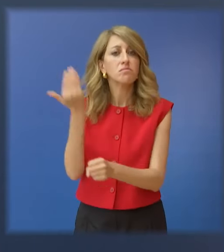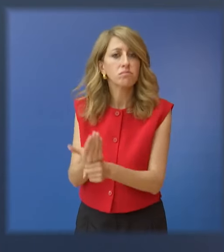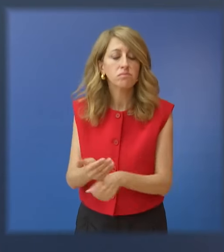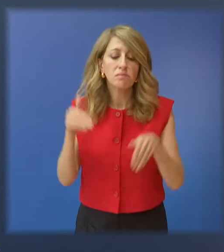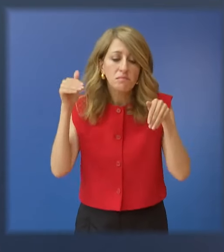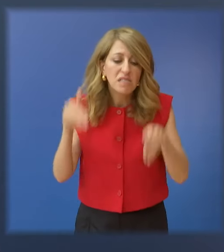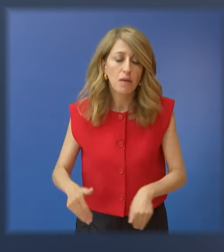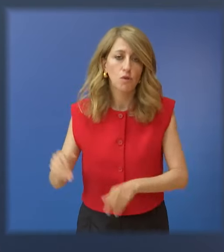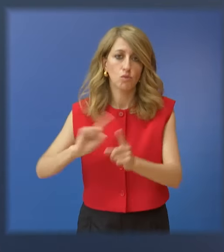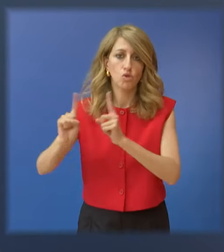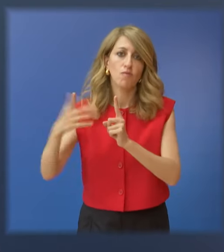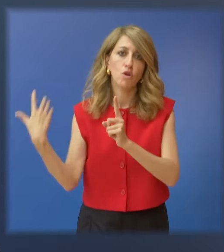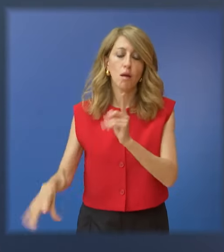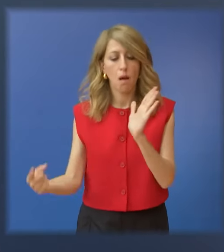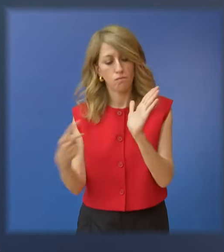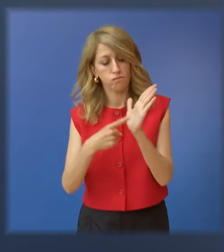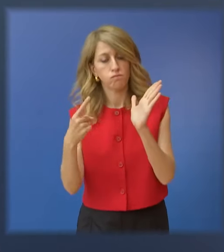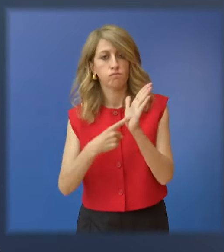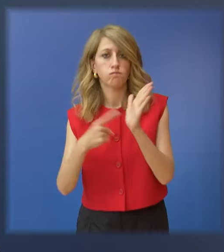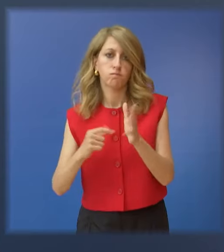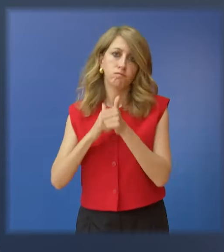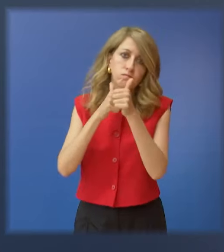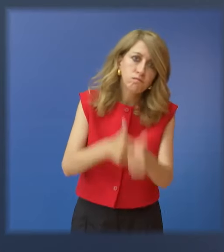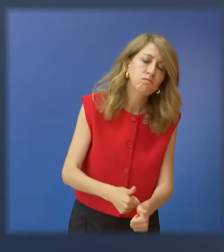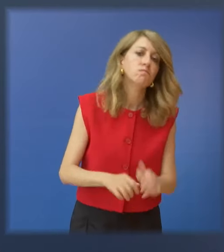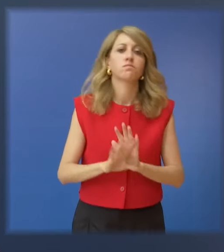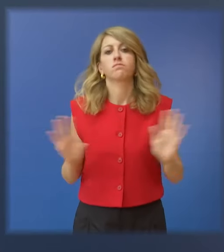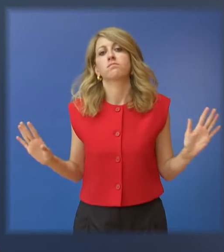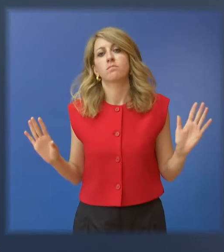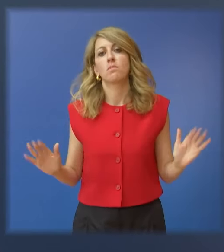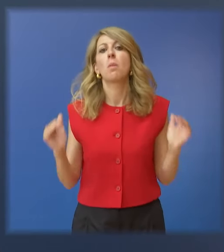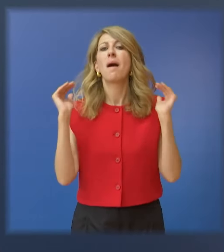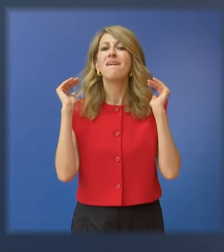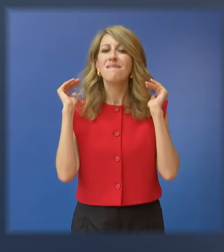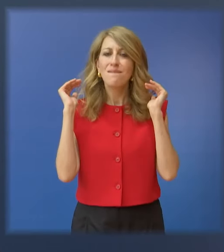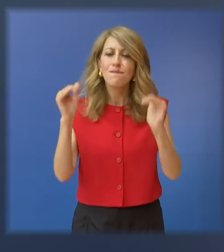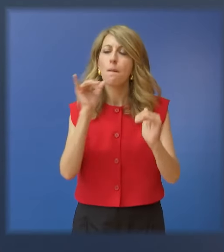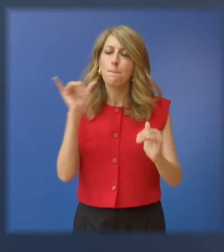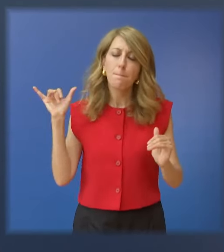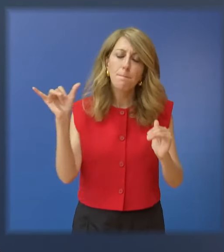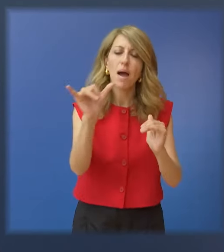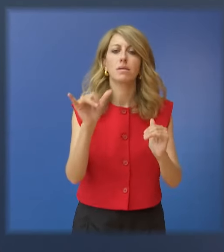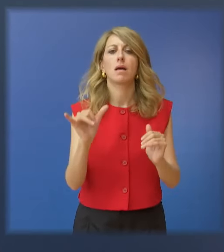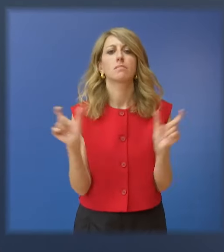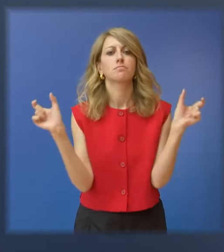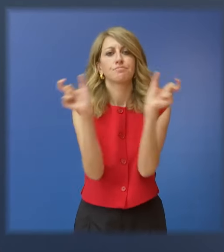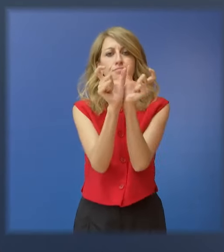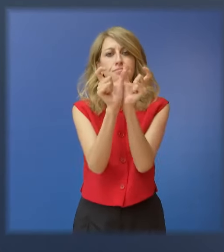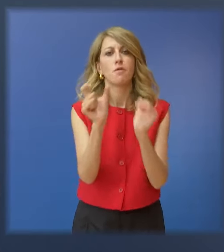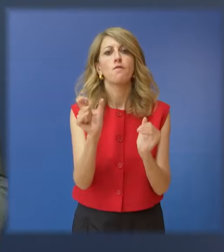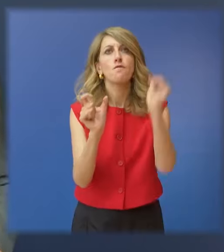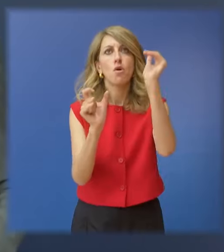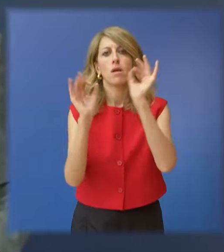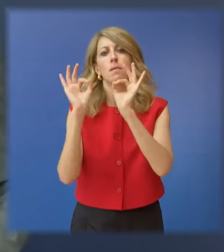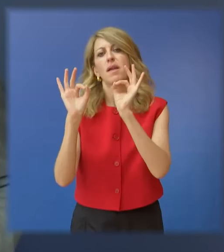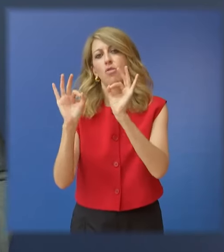αυτή είναι μία θέση μας ε η οποία είναι θέση απ την οποία δεν πρόκειται να κάνουμε την οποιαδήποτε υποχώρηση από εκεί